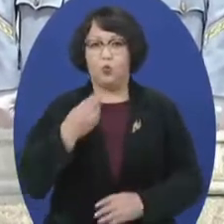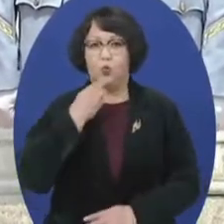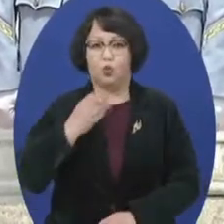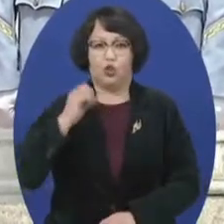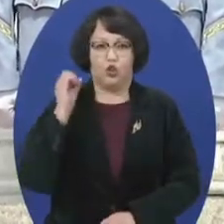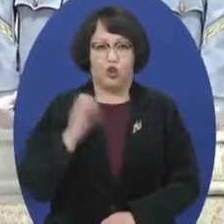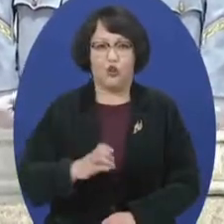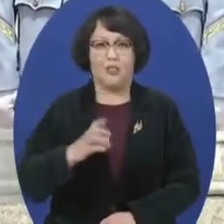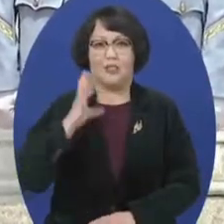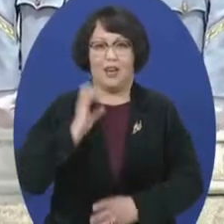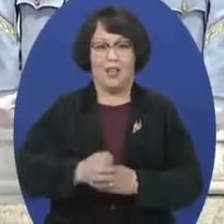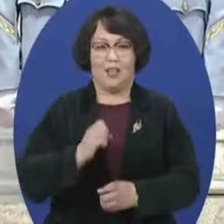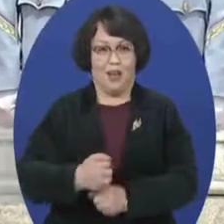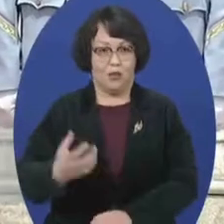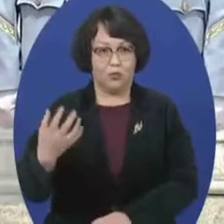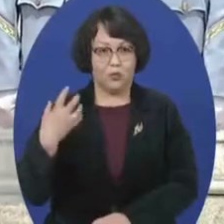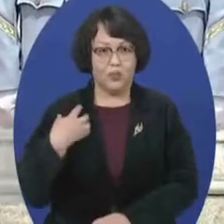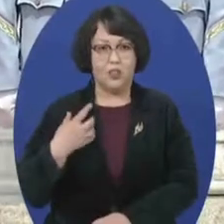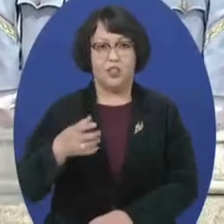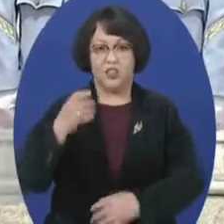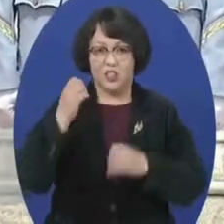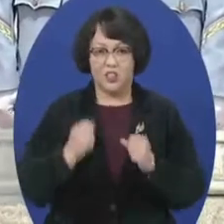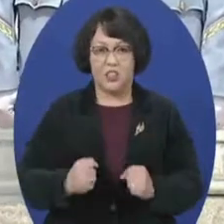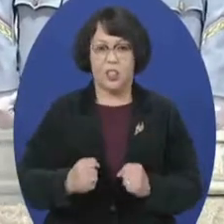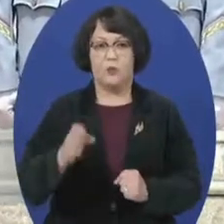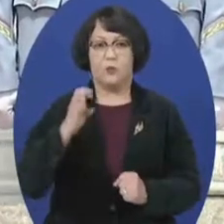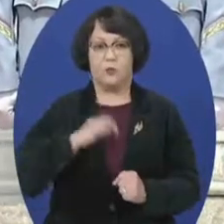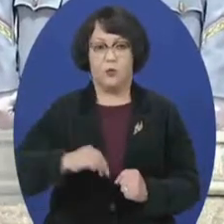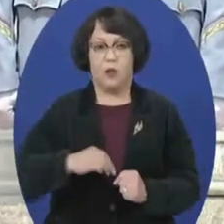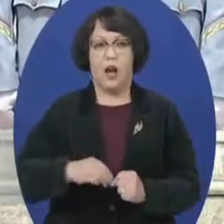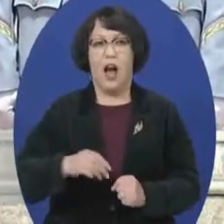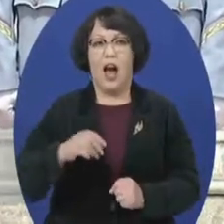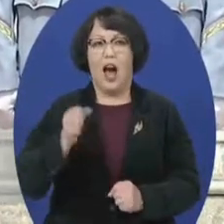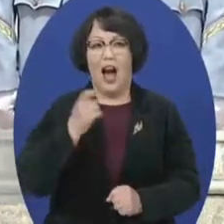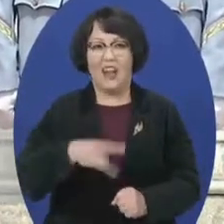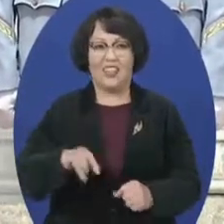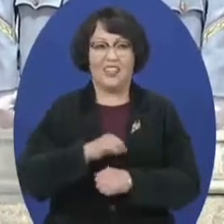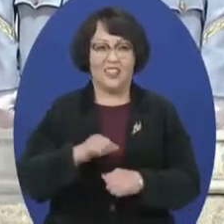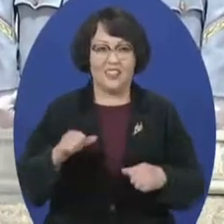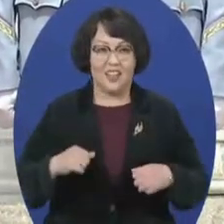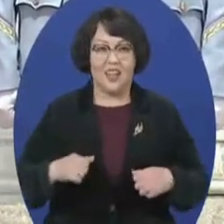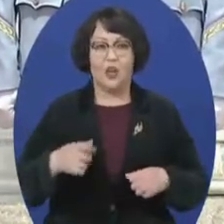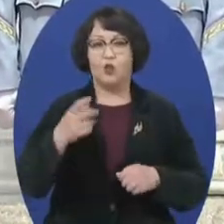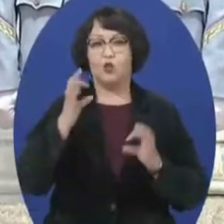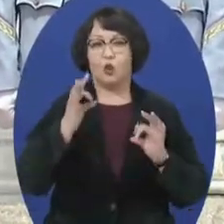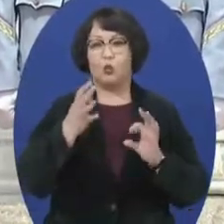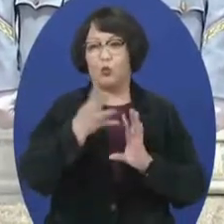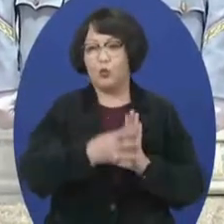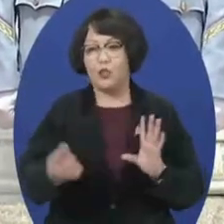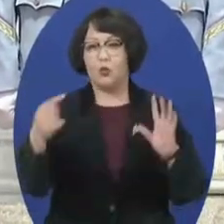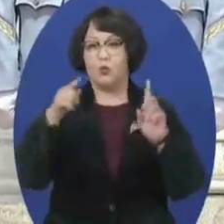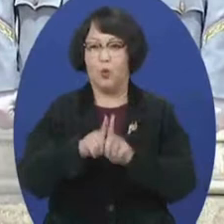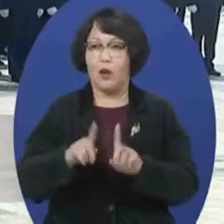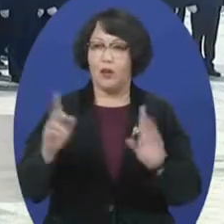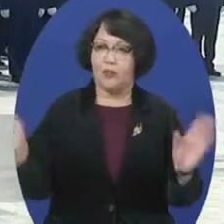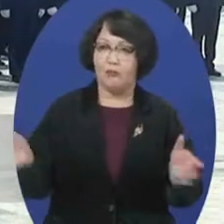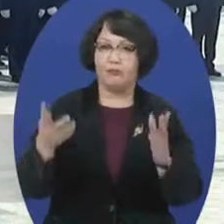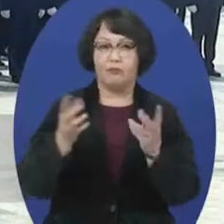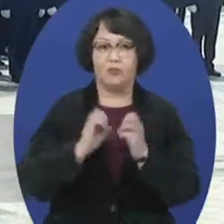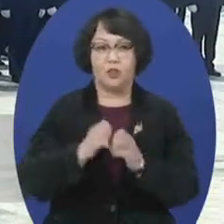шударгас сахилах хариуцлага хичээл зүтгэлээрээ ард олноо үлгэрлэн дагуулах